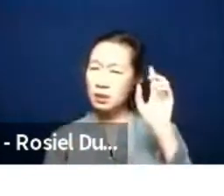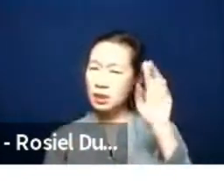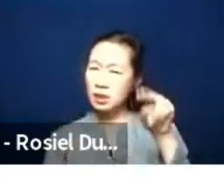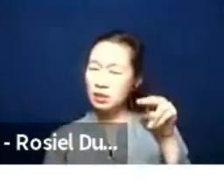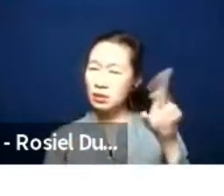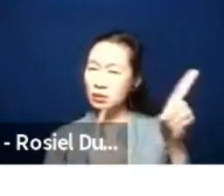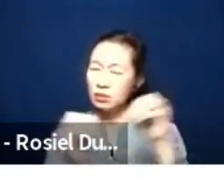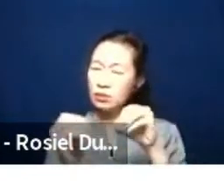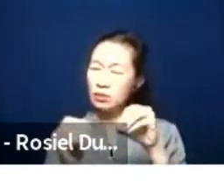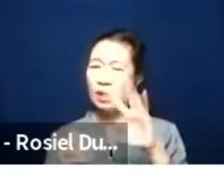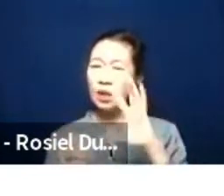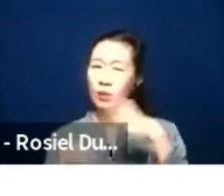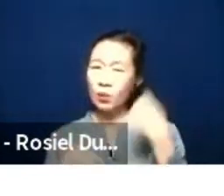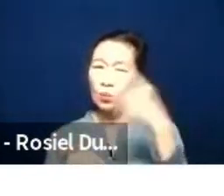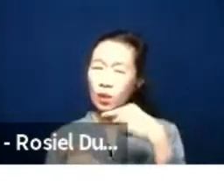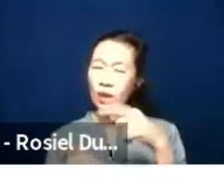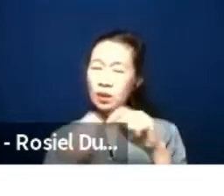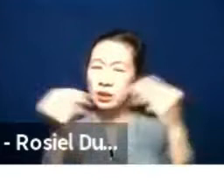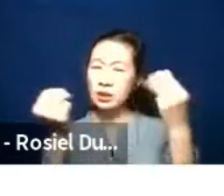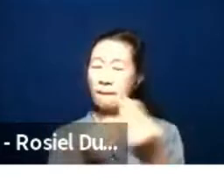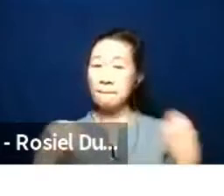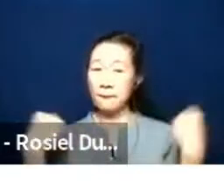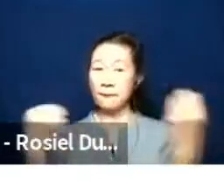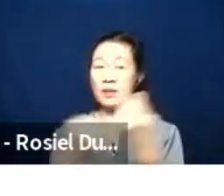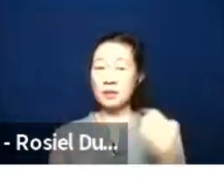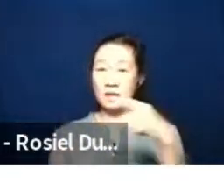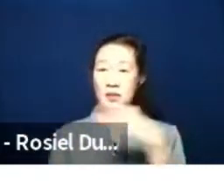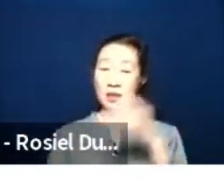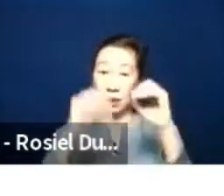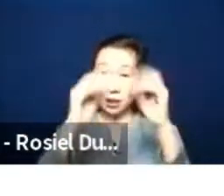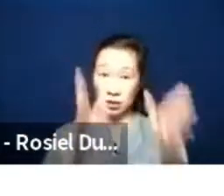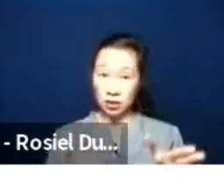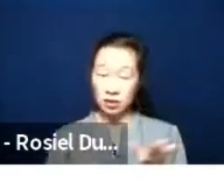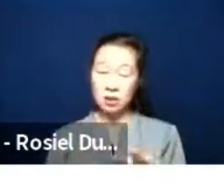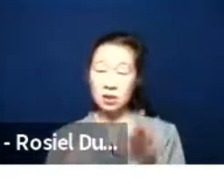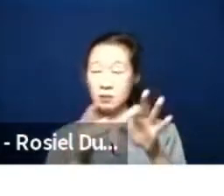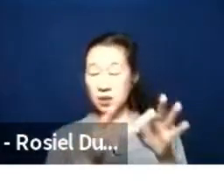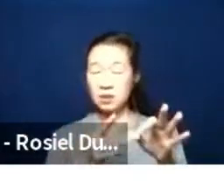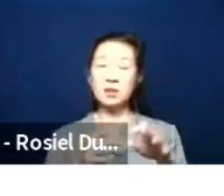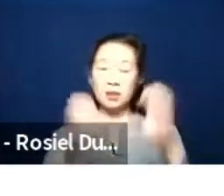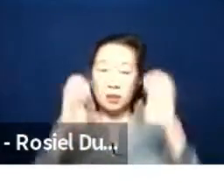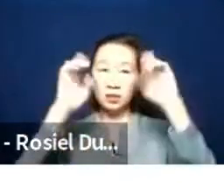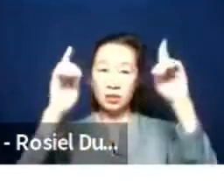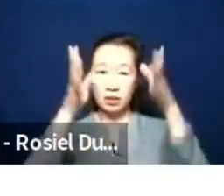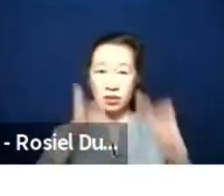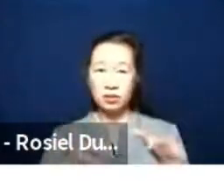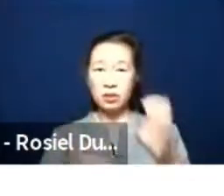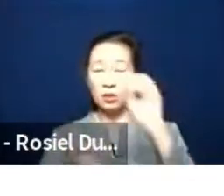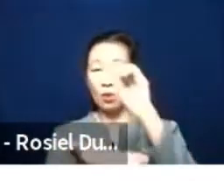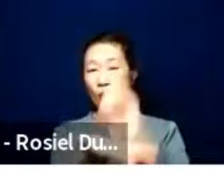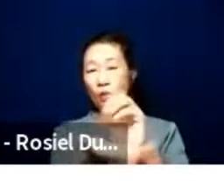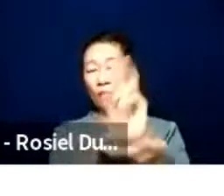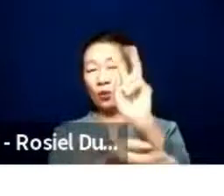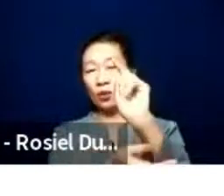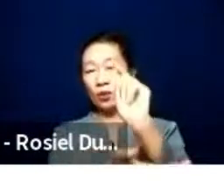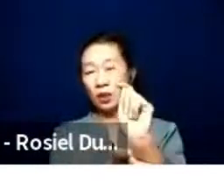yung magiging mga team members natin, no? Teachers ba? Special educators ba? Occupational therapist